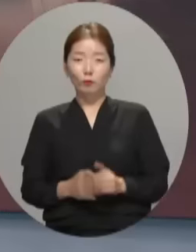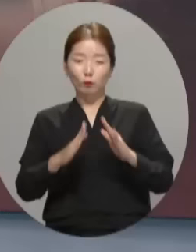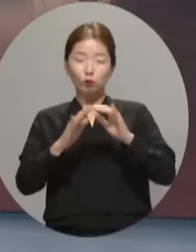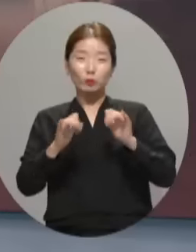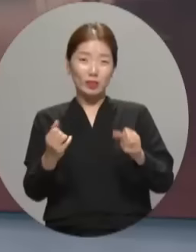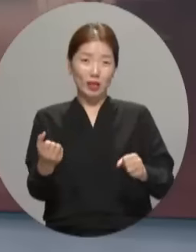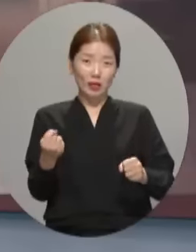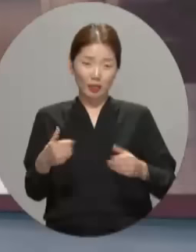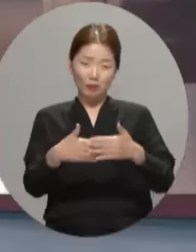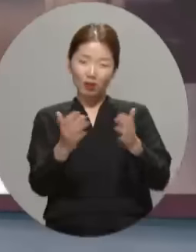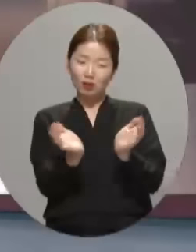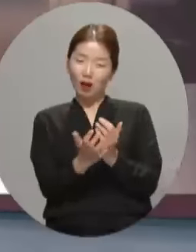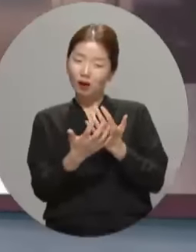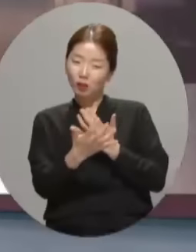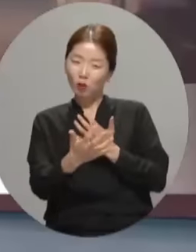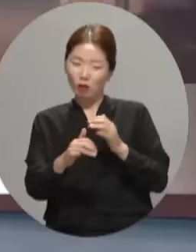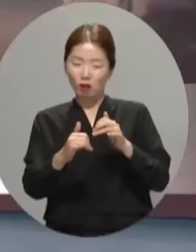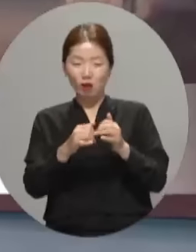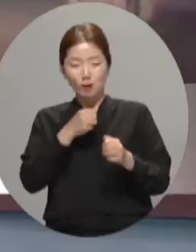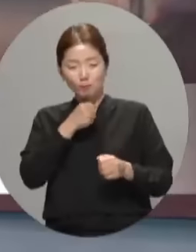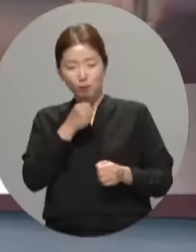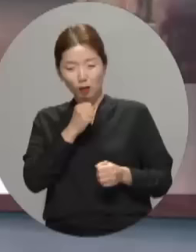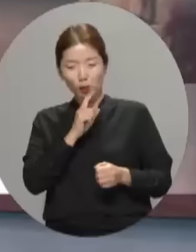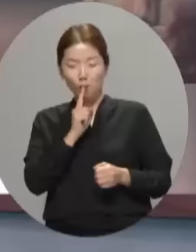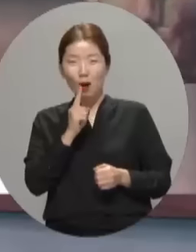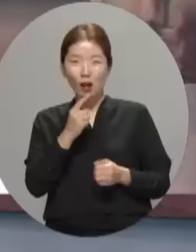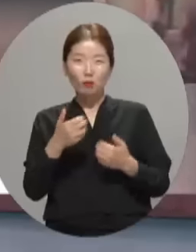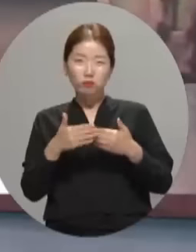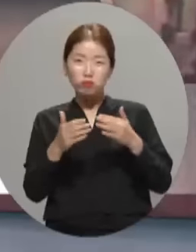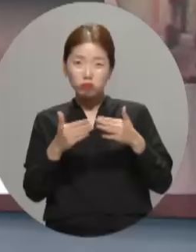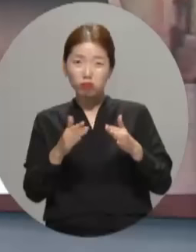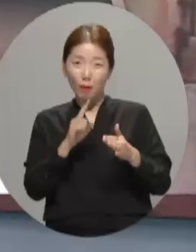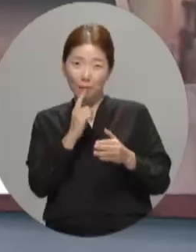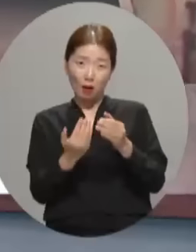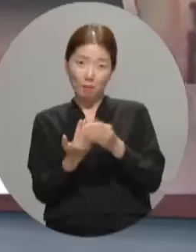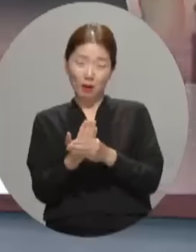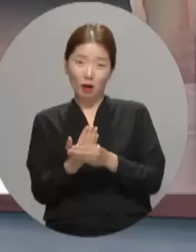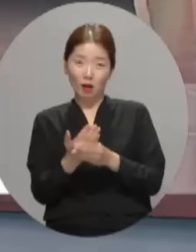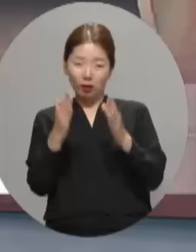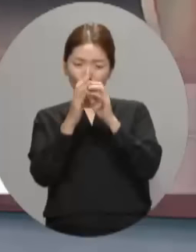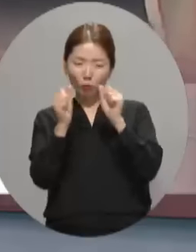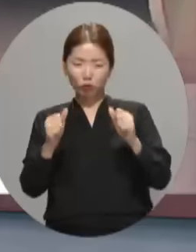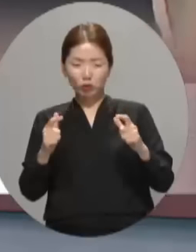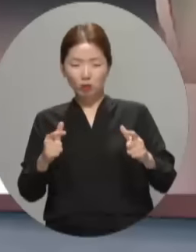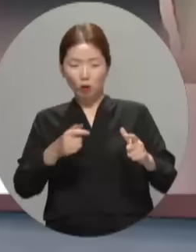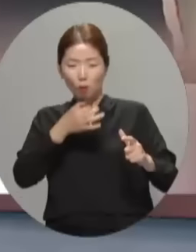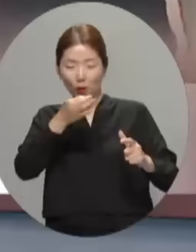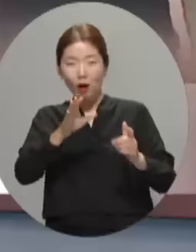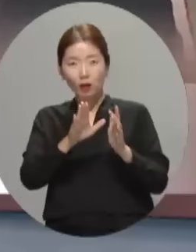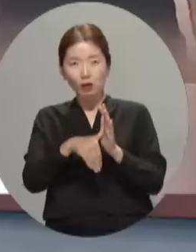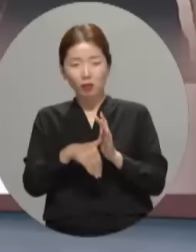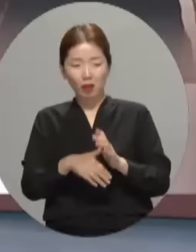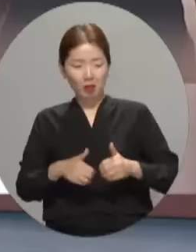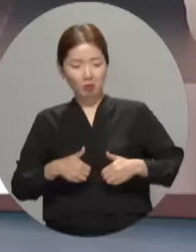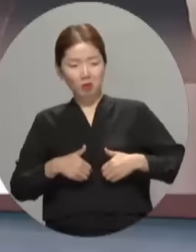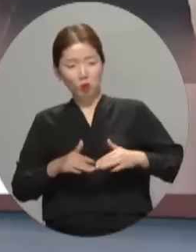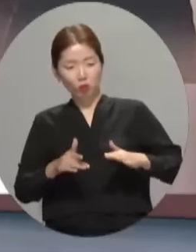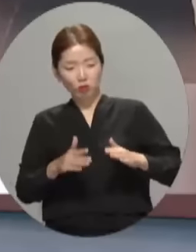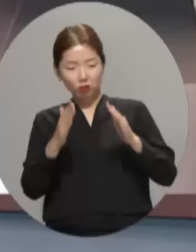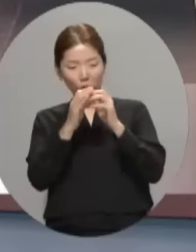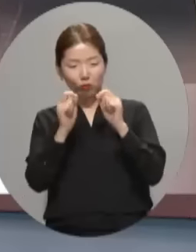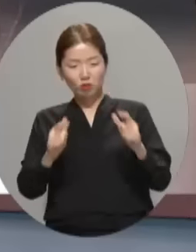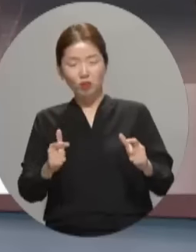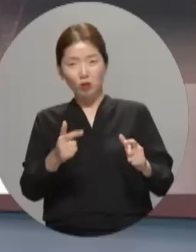국민의힘 전당대회에서 나온 사회자 발언에 논란이 일고 있습니다. 전라북도 참가자를 호명하는 과정에서 불필요하게